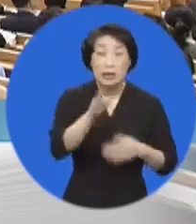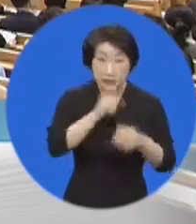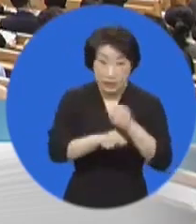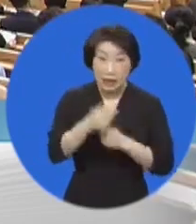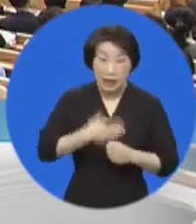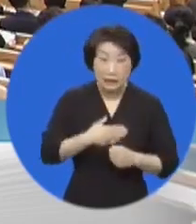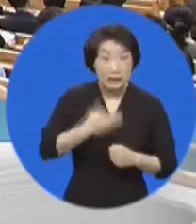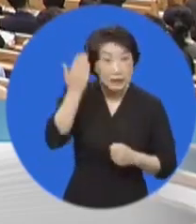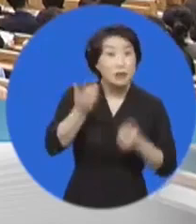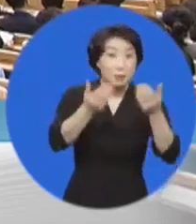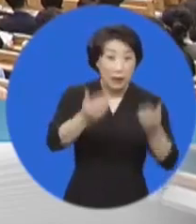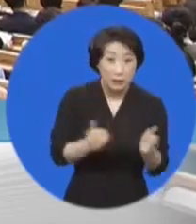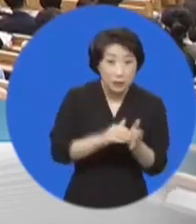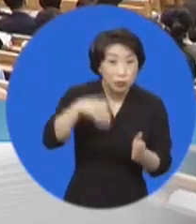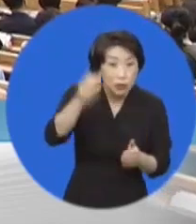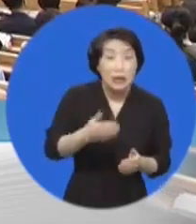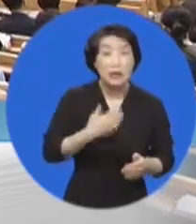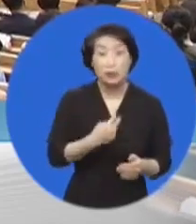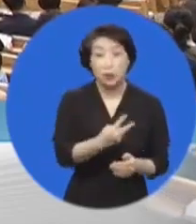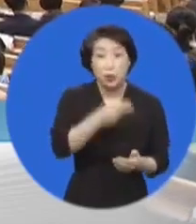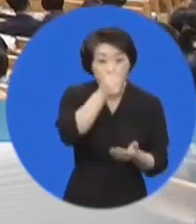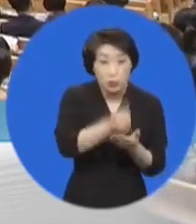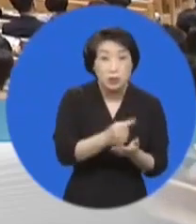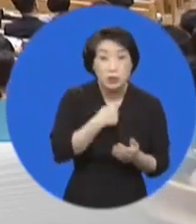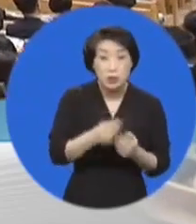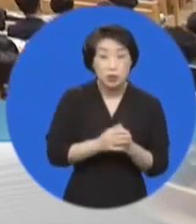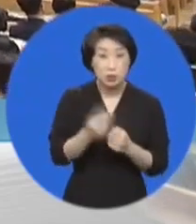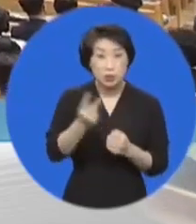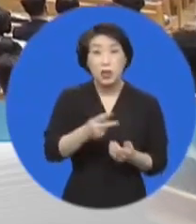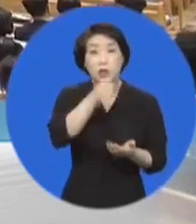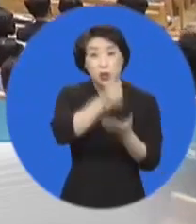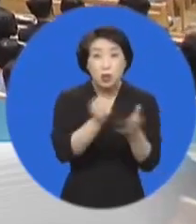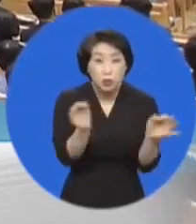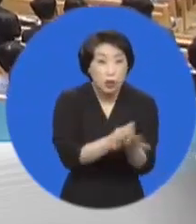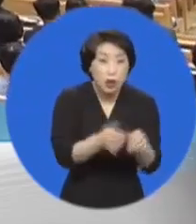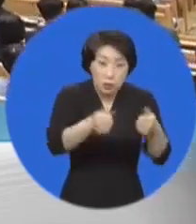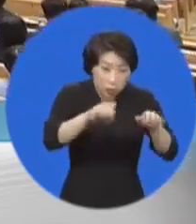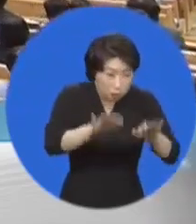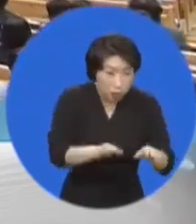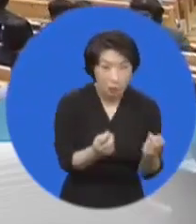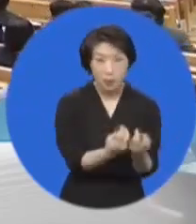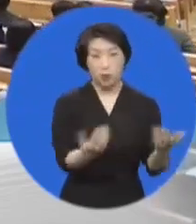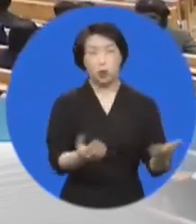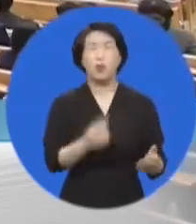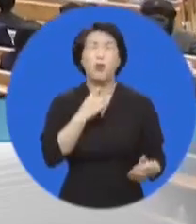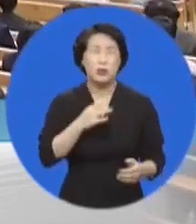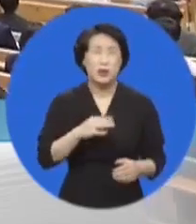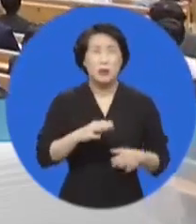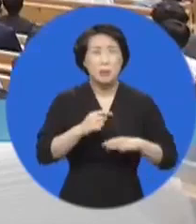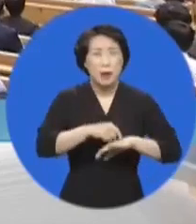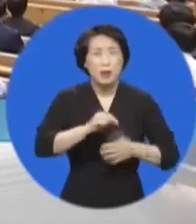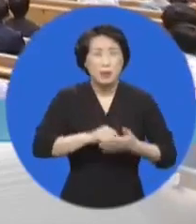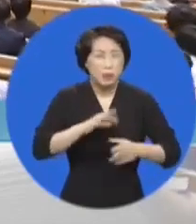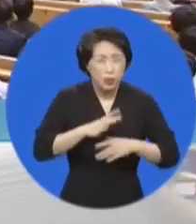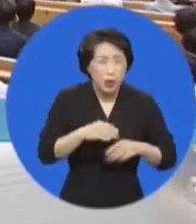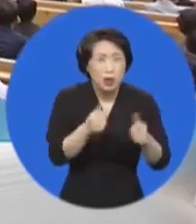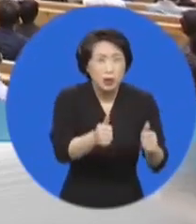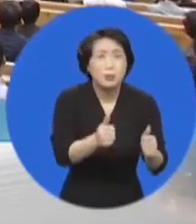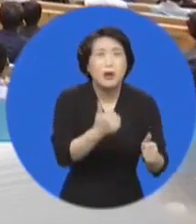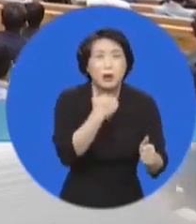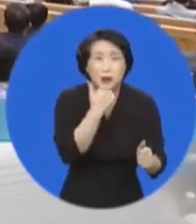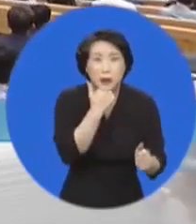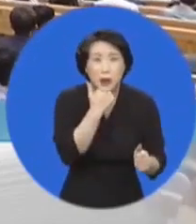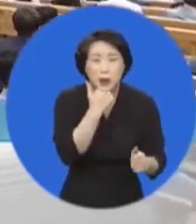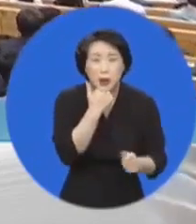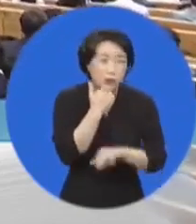아는 지식을 받은 후 짐짓 죄를 범한 즉 다시 속죄하는 제사가 없고 오직 무서운 마음으로 심판을 기다리는